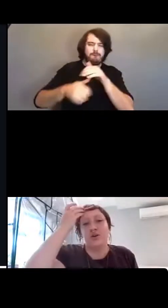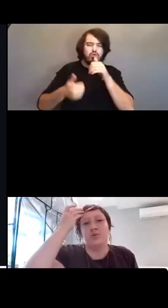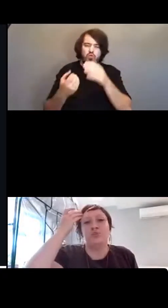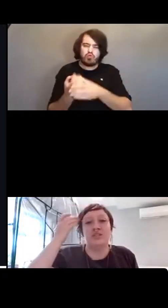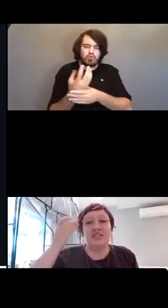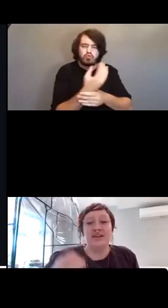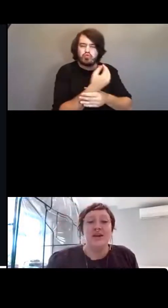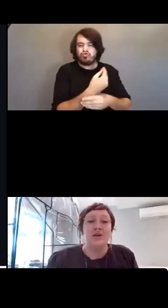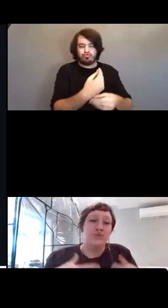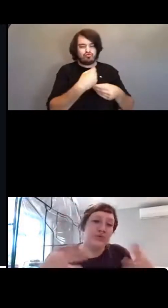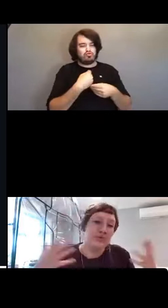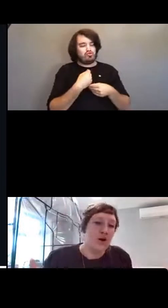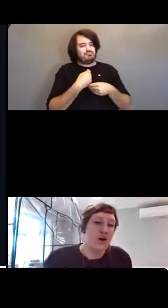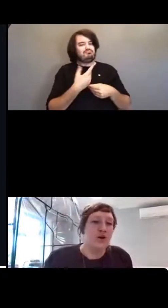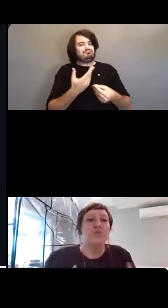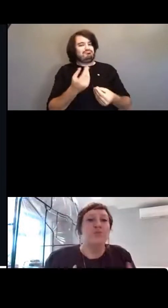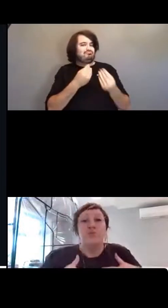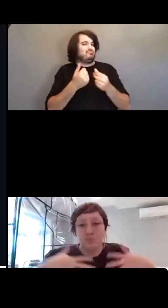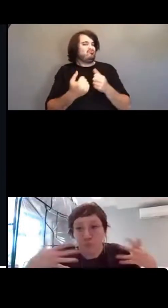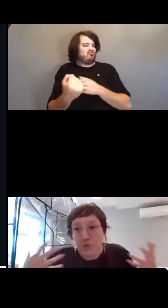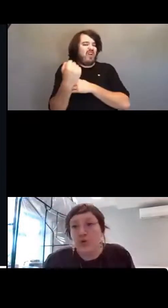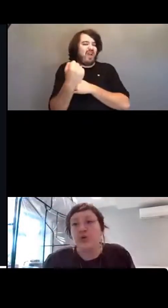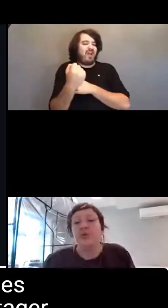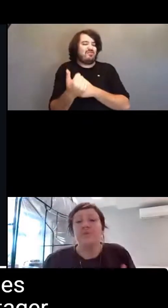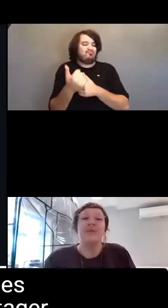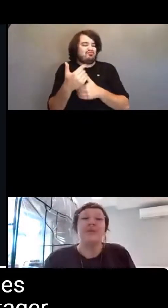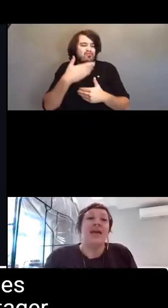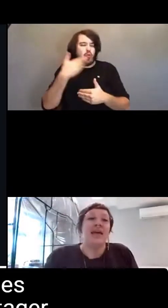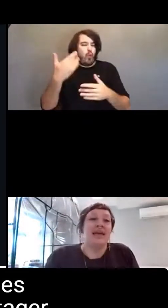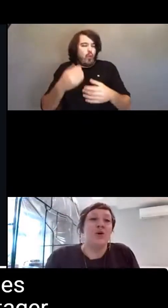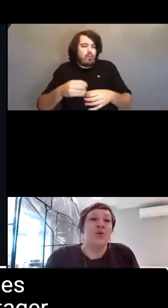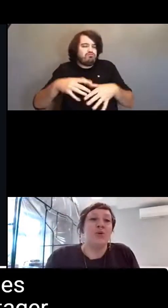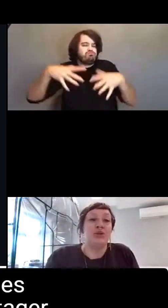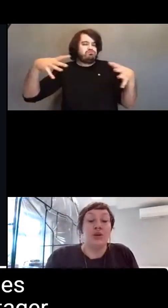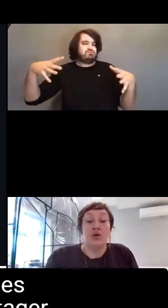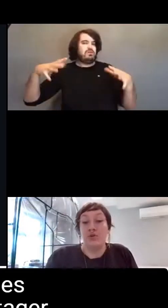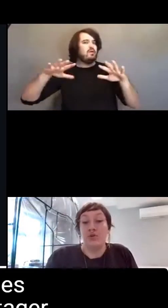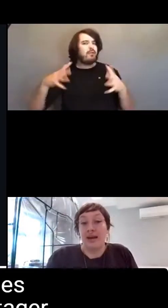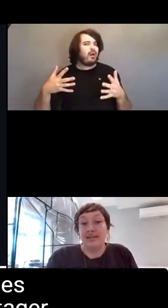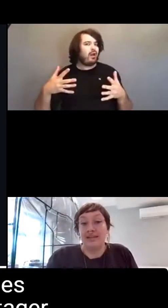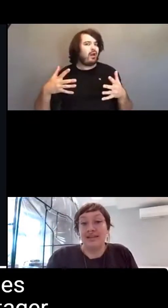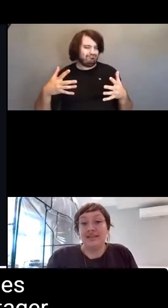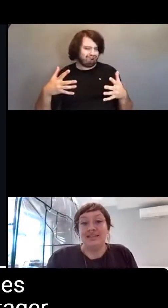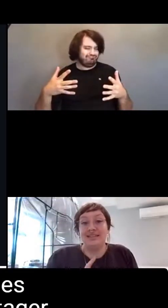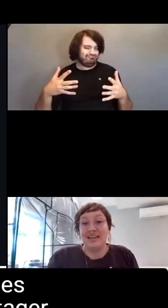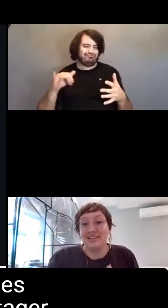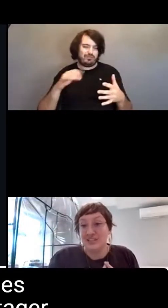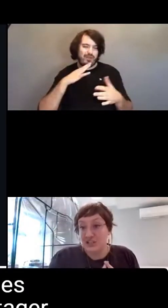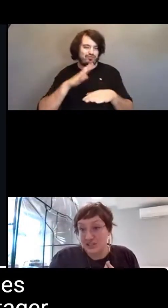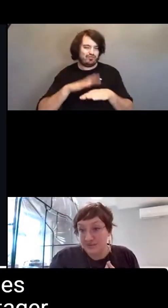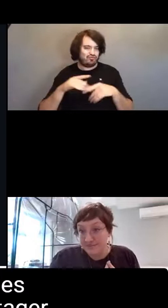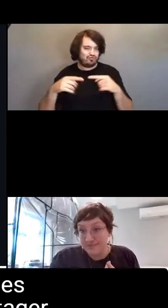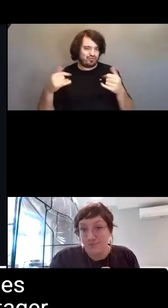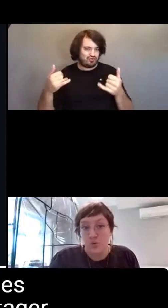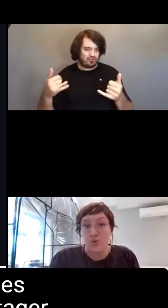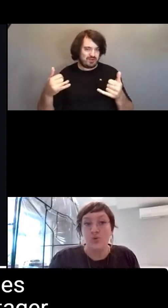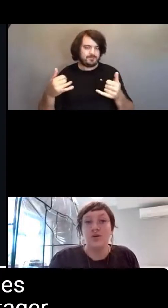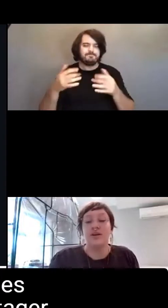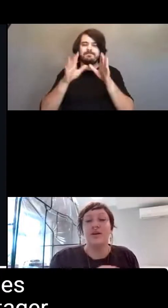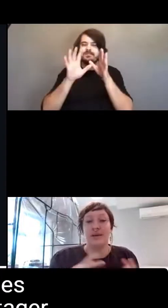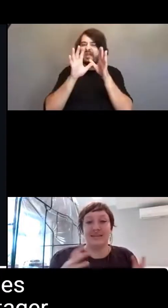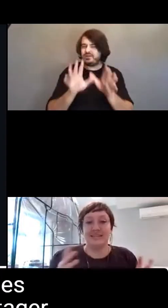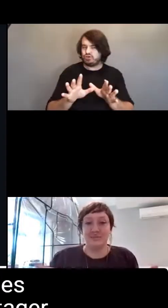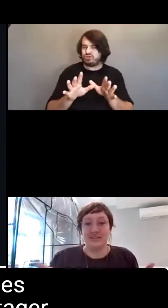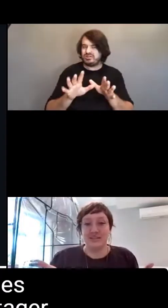à pousser plus fort, mieux. Et donc, on va parler des stratégies